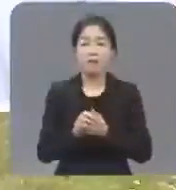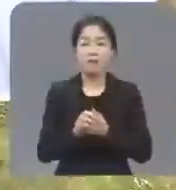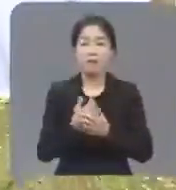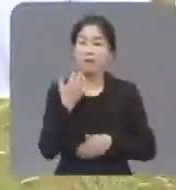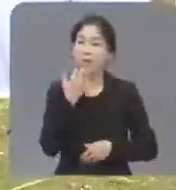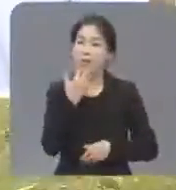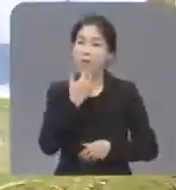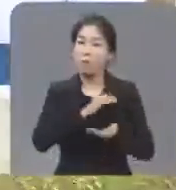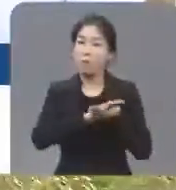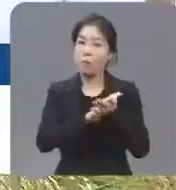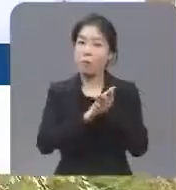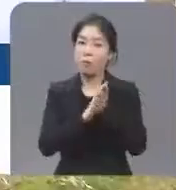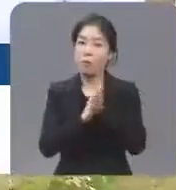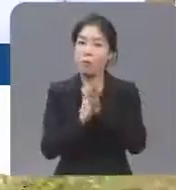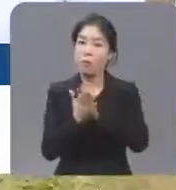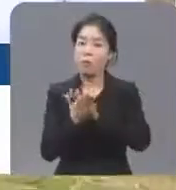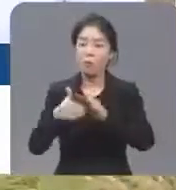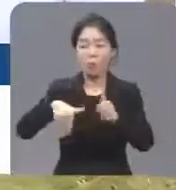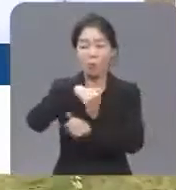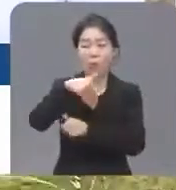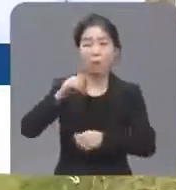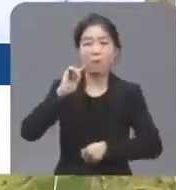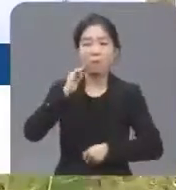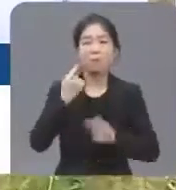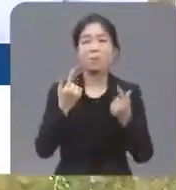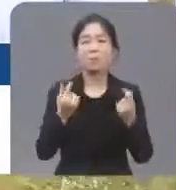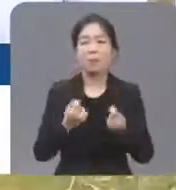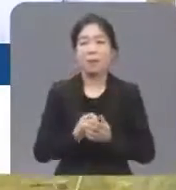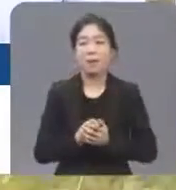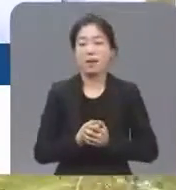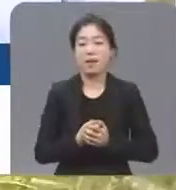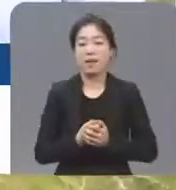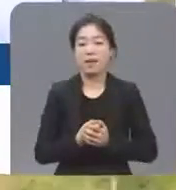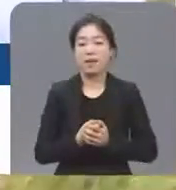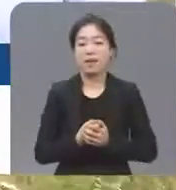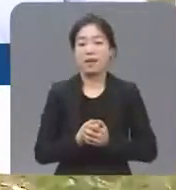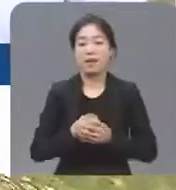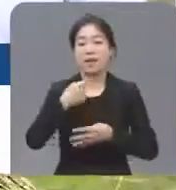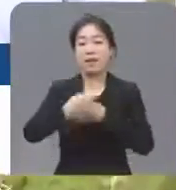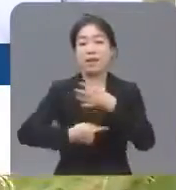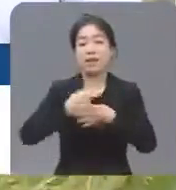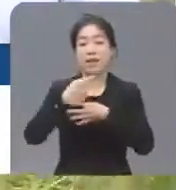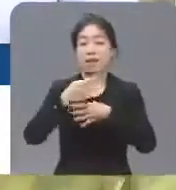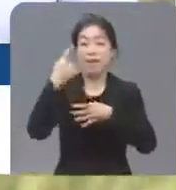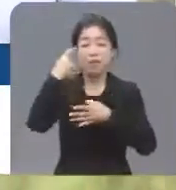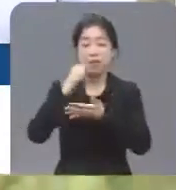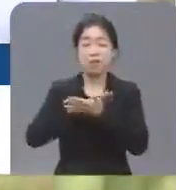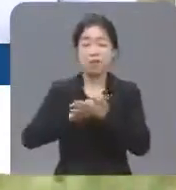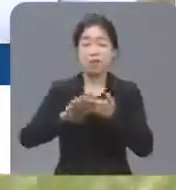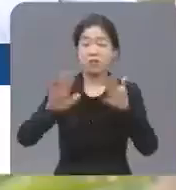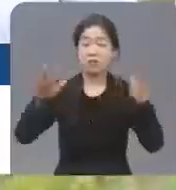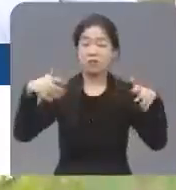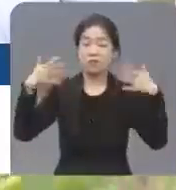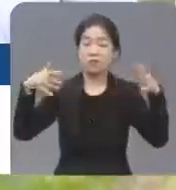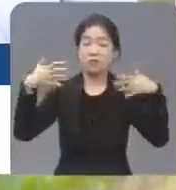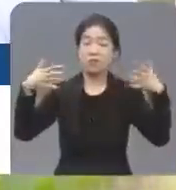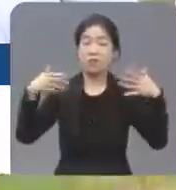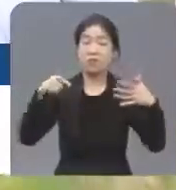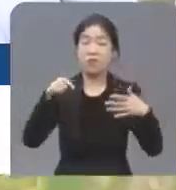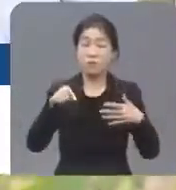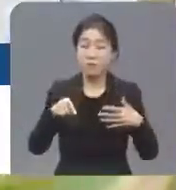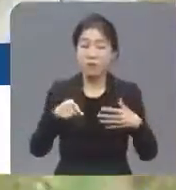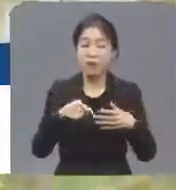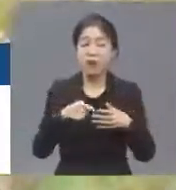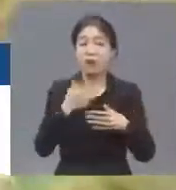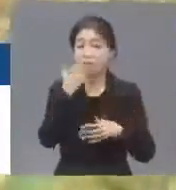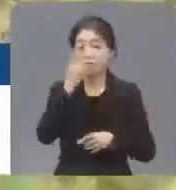게 경치가 예쁜 것 같아요. 가을에 그 바람, 시원한 바람을 좀 더 그 순천에서 좀